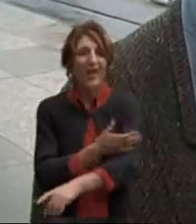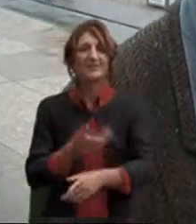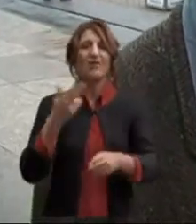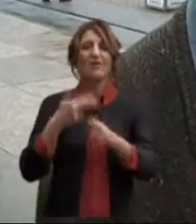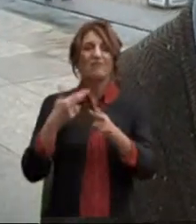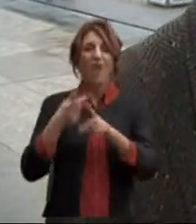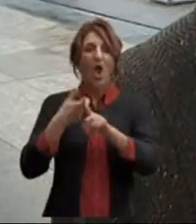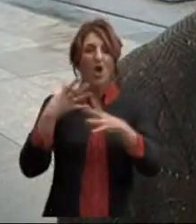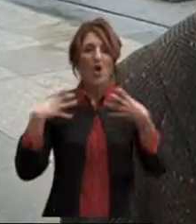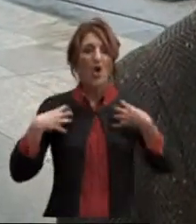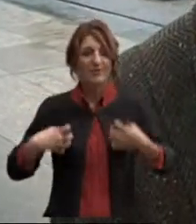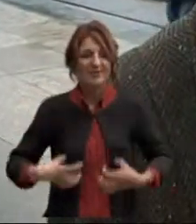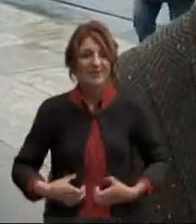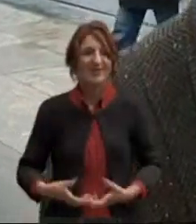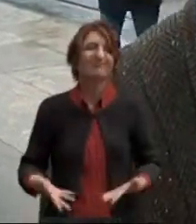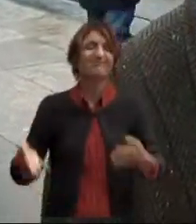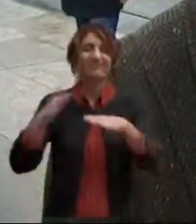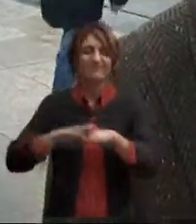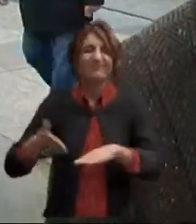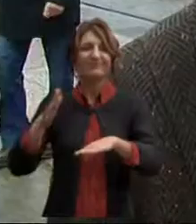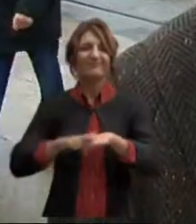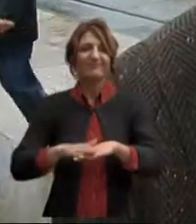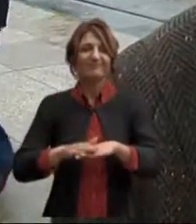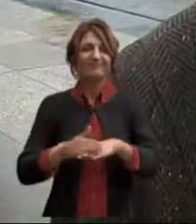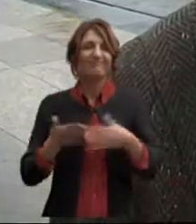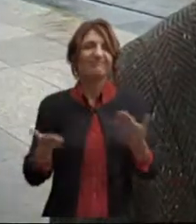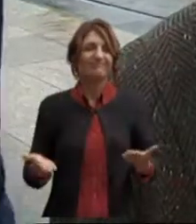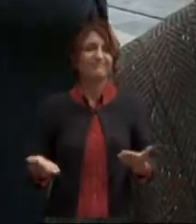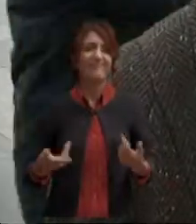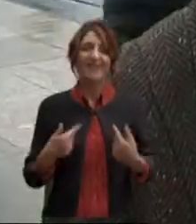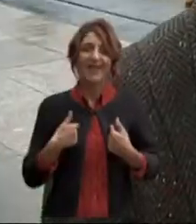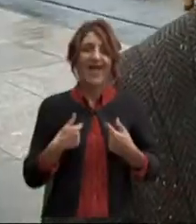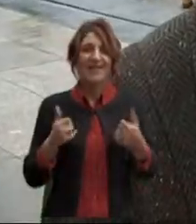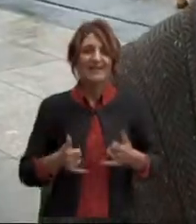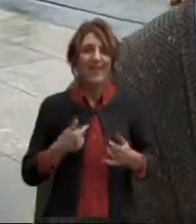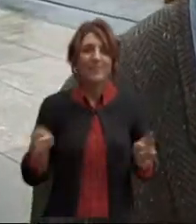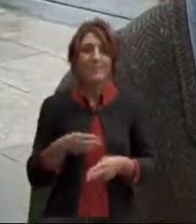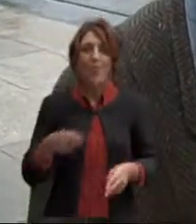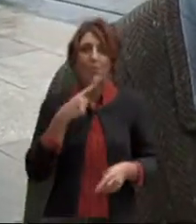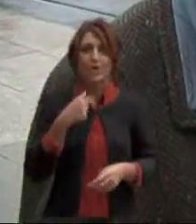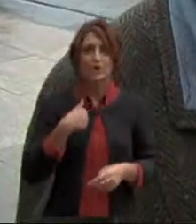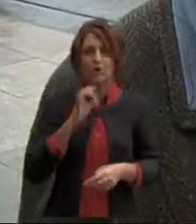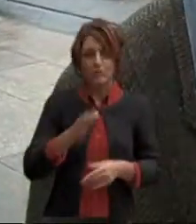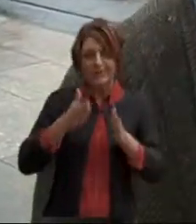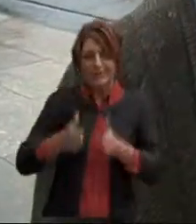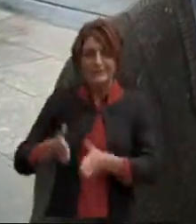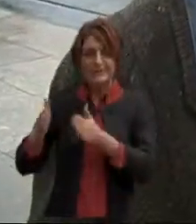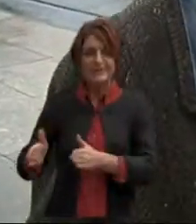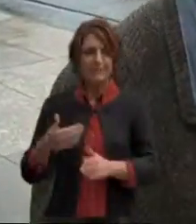se to sve nataložilo na taj način. Da ne mogu baš reći da sam disciplinirani pacijent,